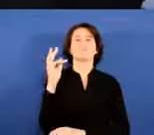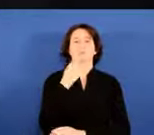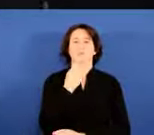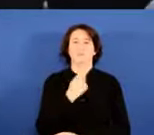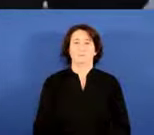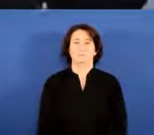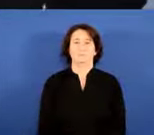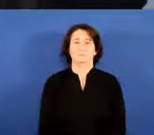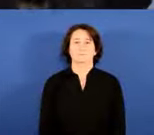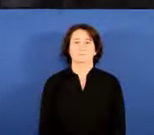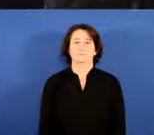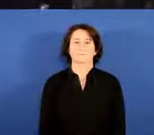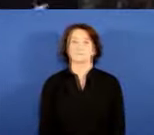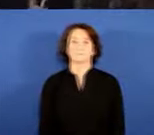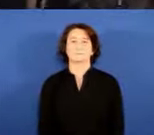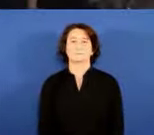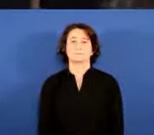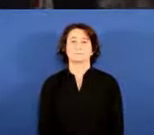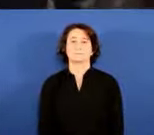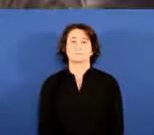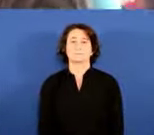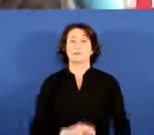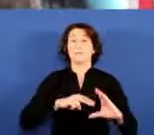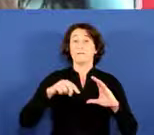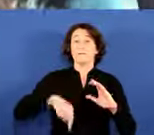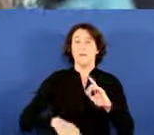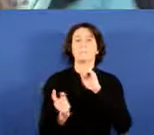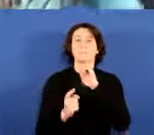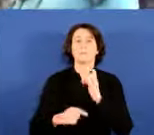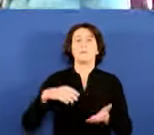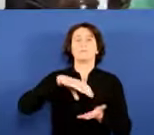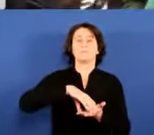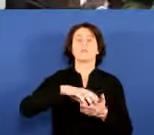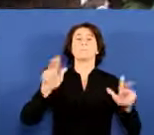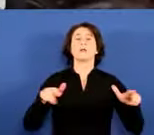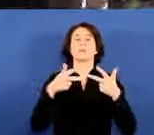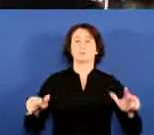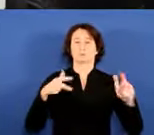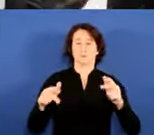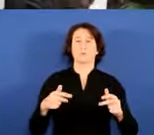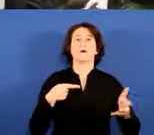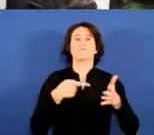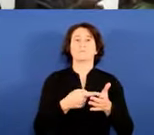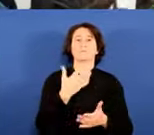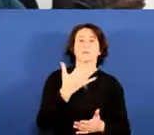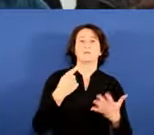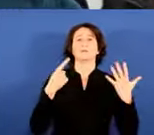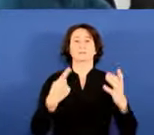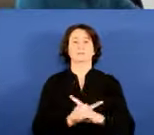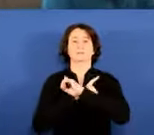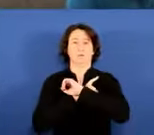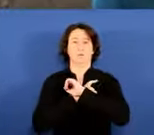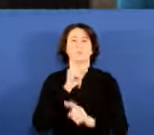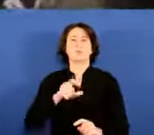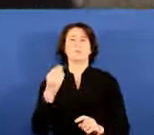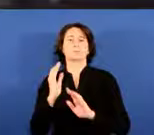Guztira 10.367 gazte joan dira azoraren 5 eta 6 Bilboko Euskalduna jauregira. Egun horietan parte hartu